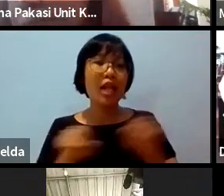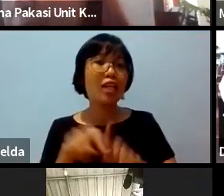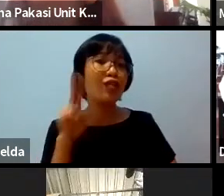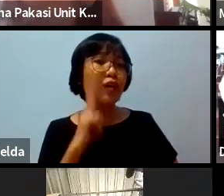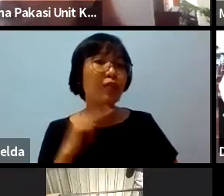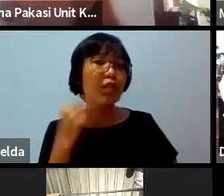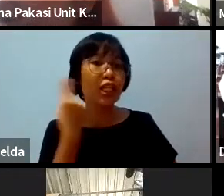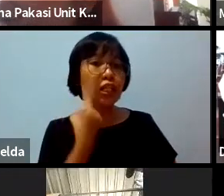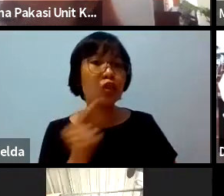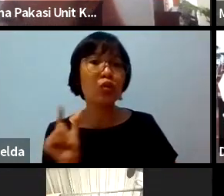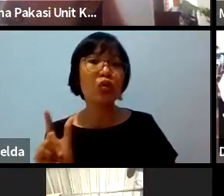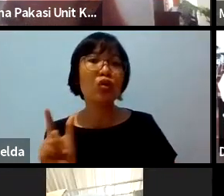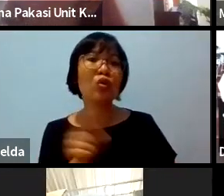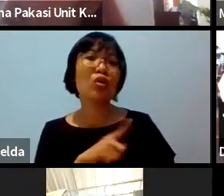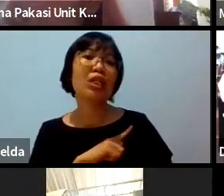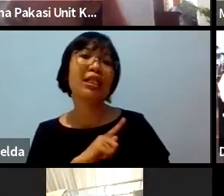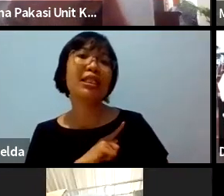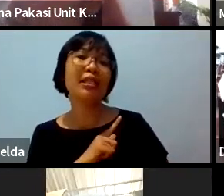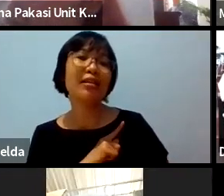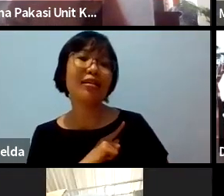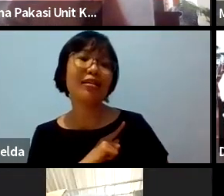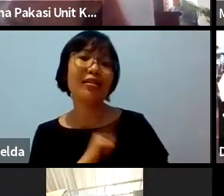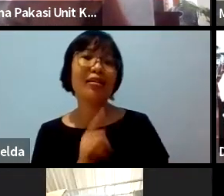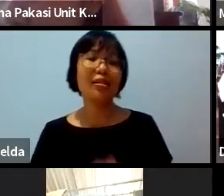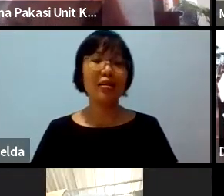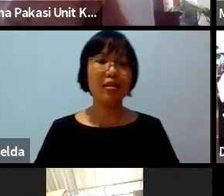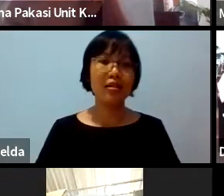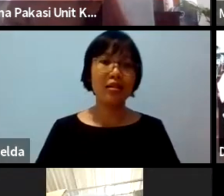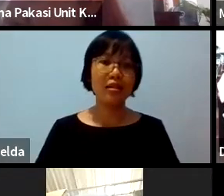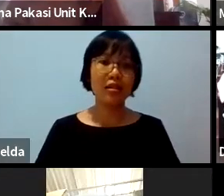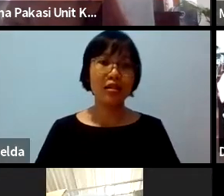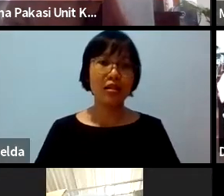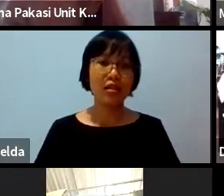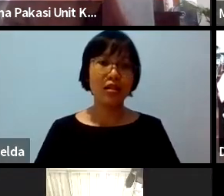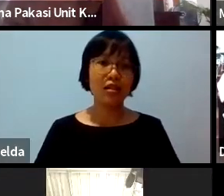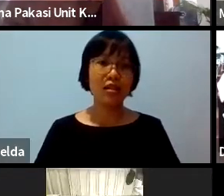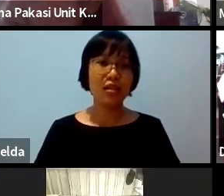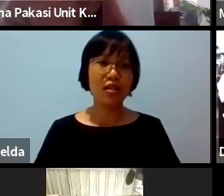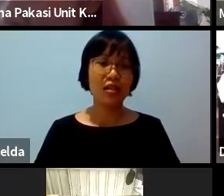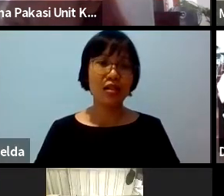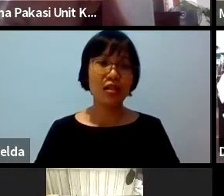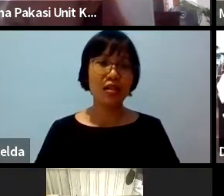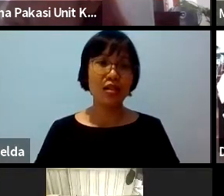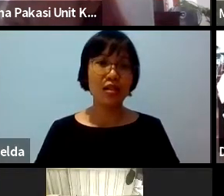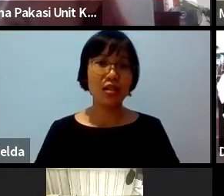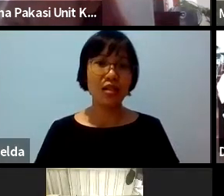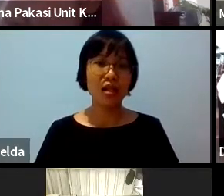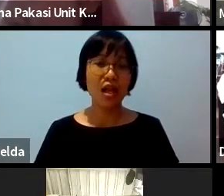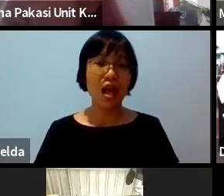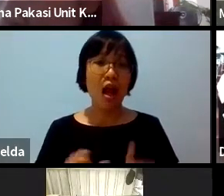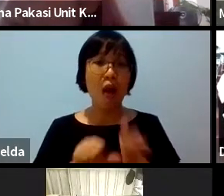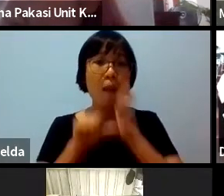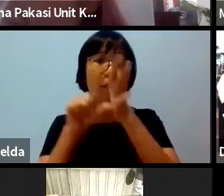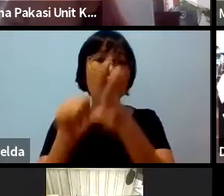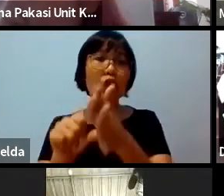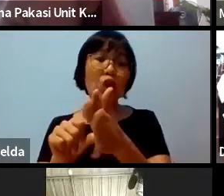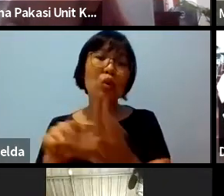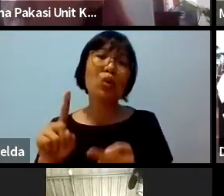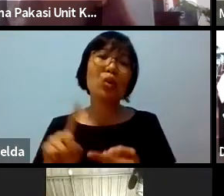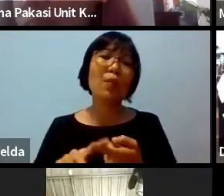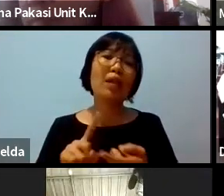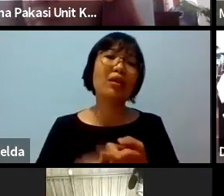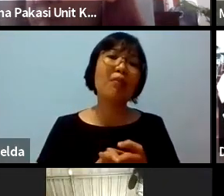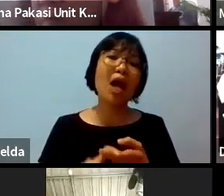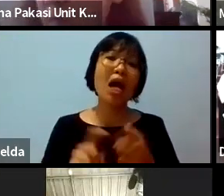atas itu dia tidak bergerak untuk lingkungan perempuan atau kolektif perempuan yang lebih besar. Nah, kita